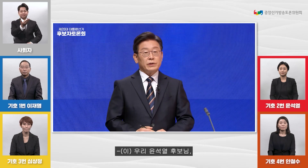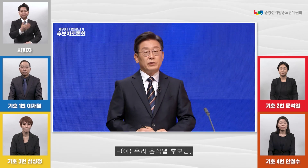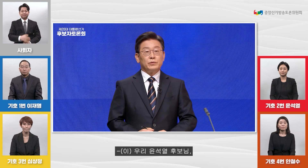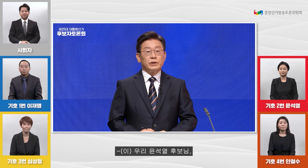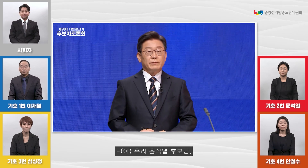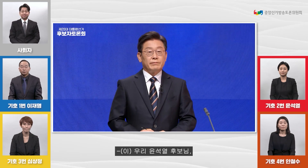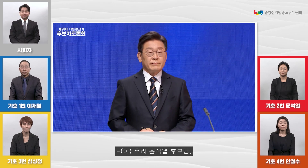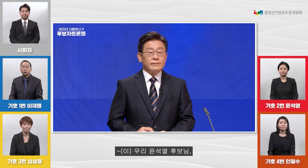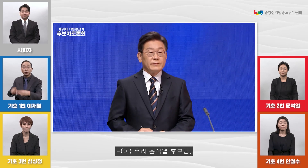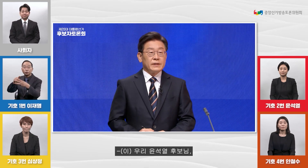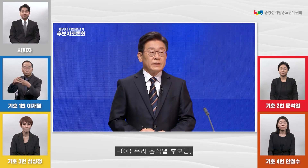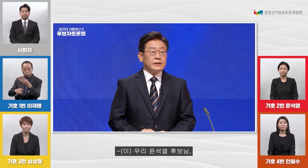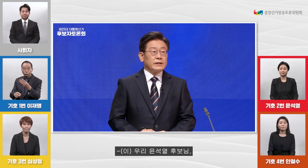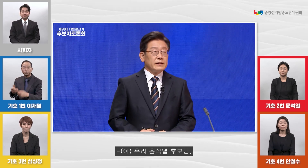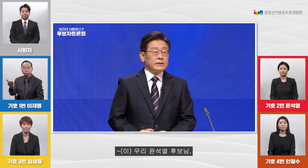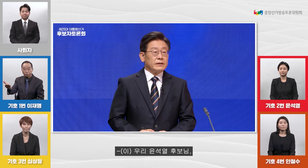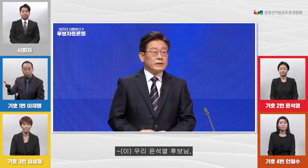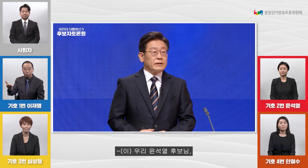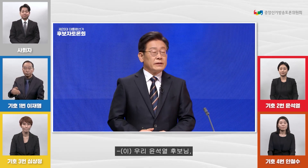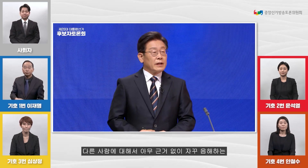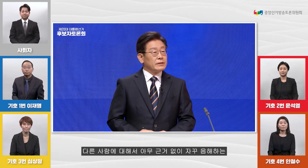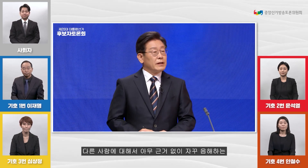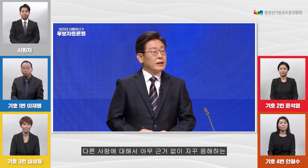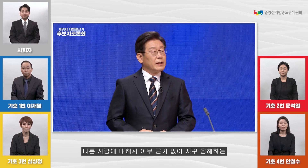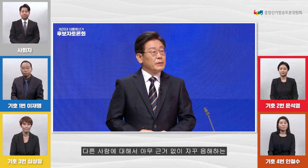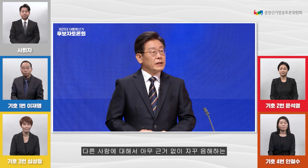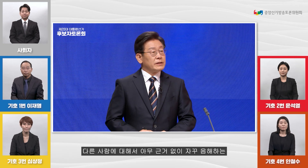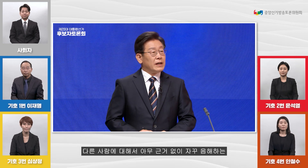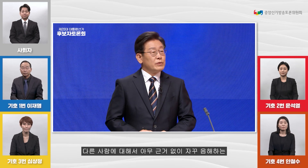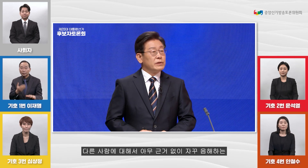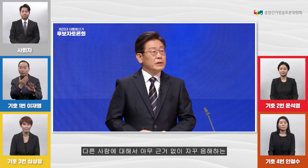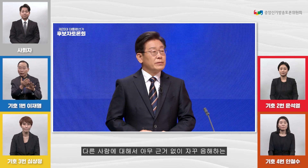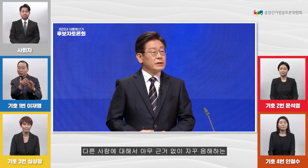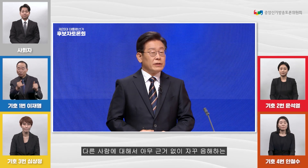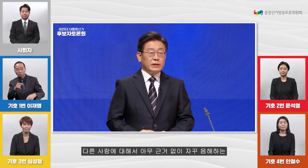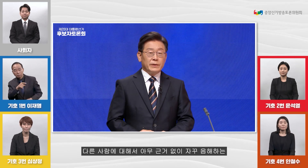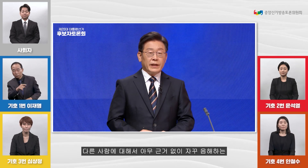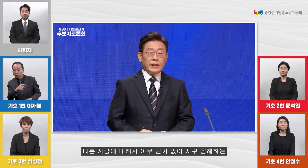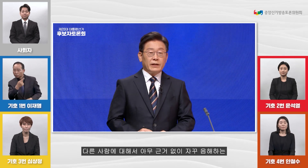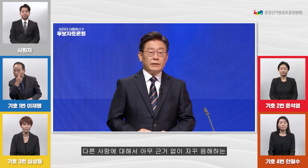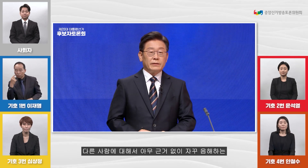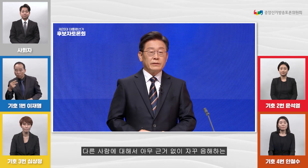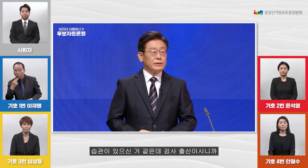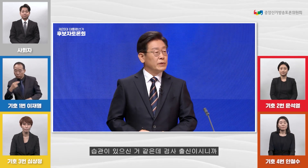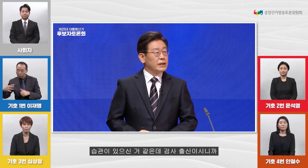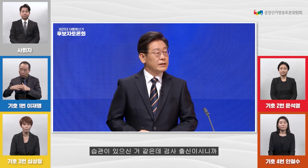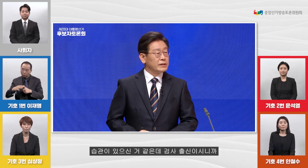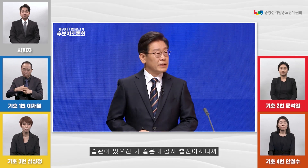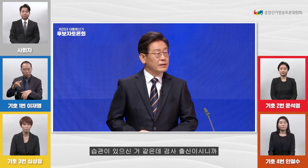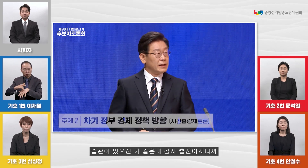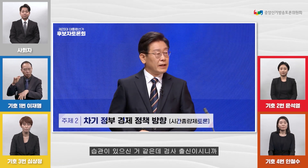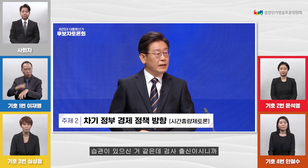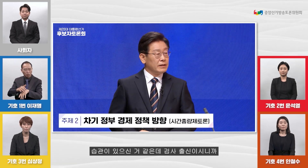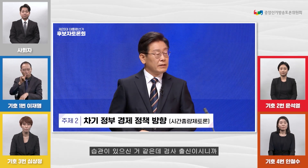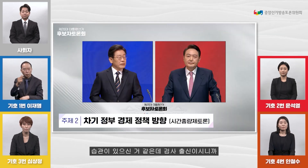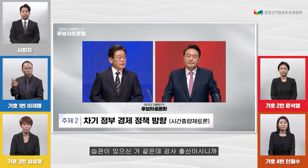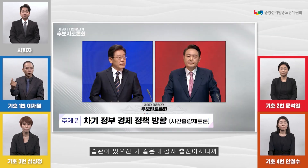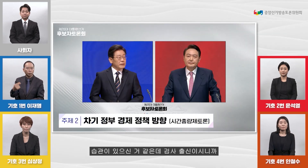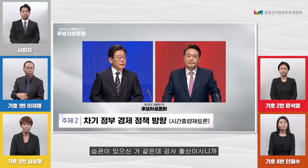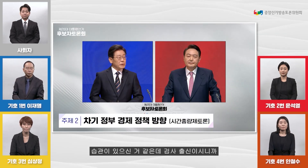우리 윤석열 후보님 다른 사람에 대해서 아무 근거 없이 자꾸 음해하는 습관이 있으신 것